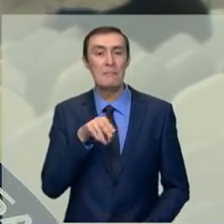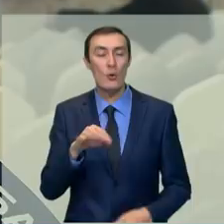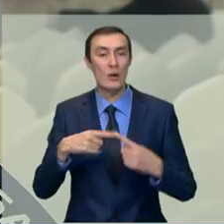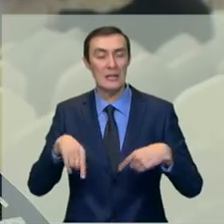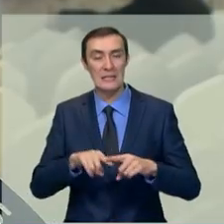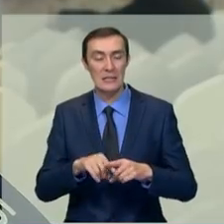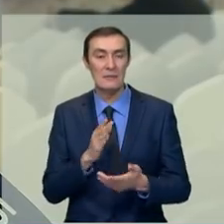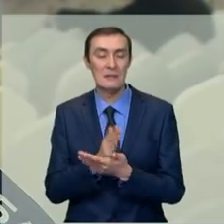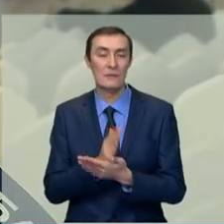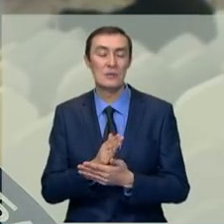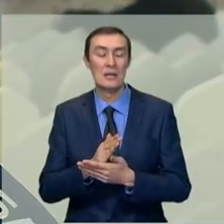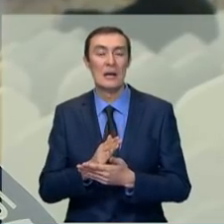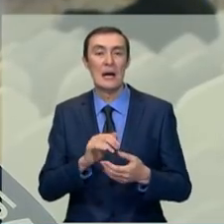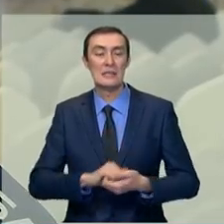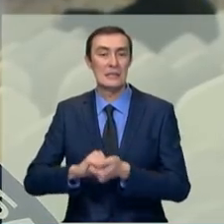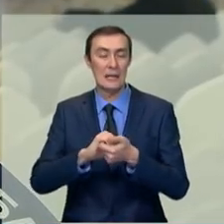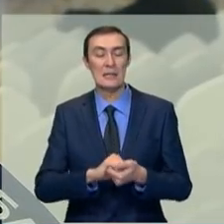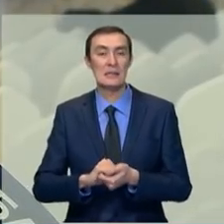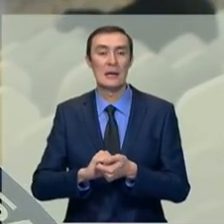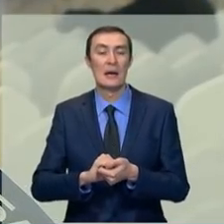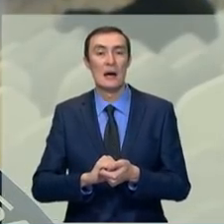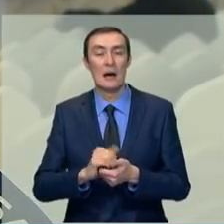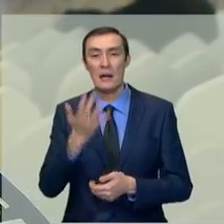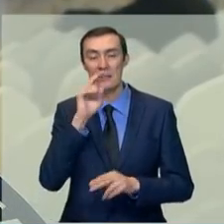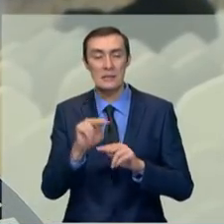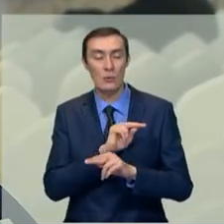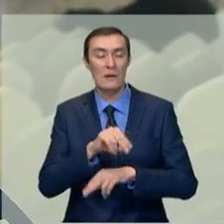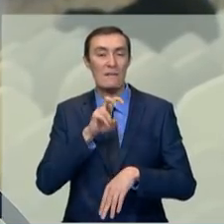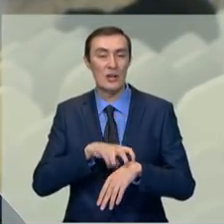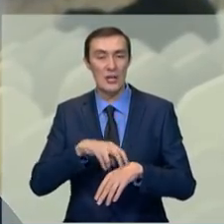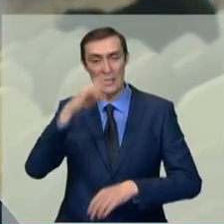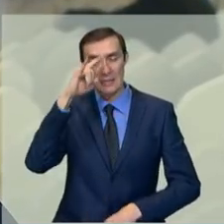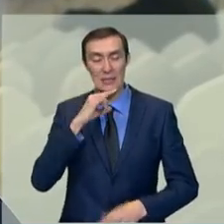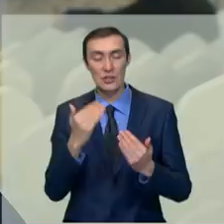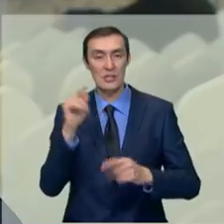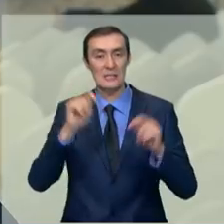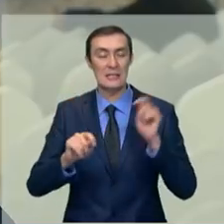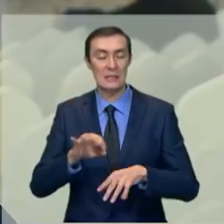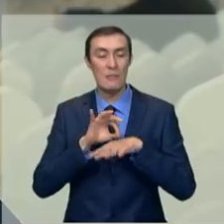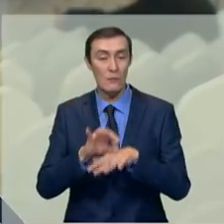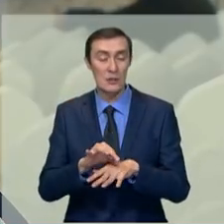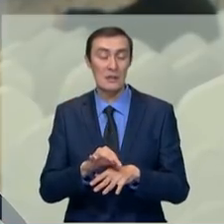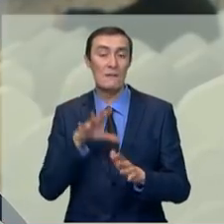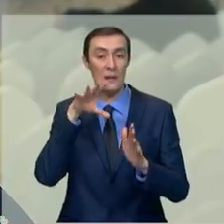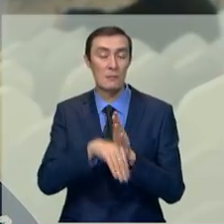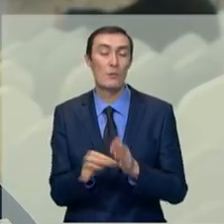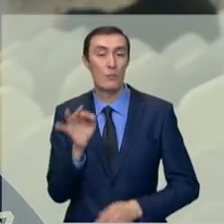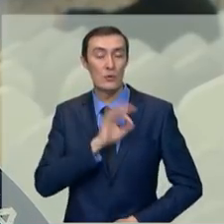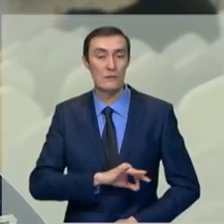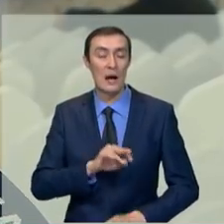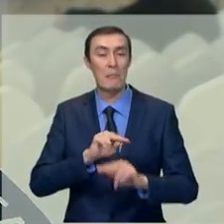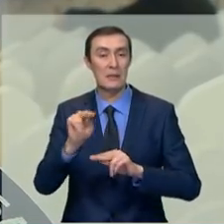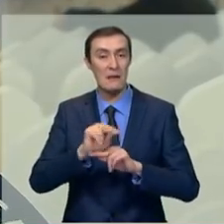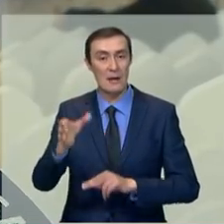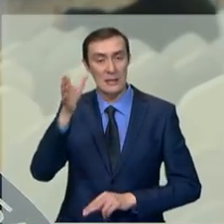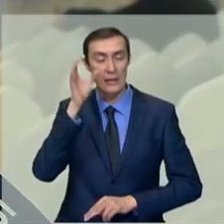являются Ассоциацией анестезиологов-реаниматологов Казахстана. Съезд этой организации сегодня проходит, и он вносит свою лепту большую в